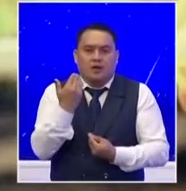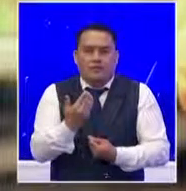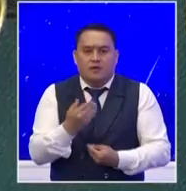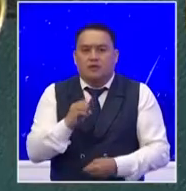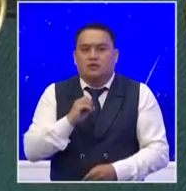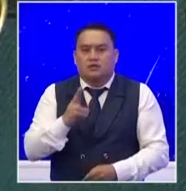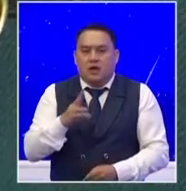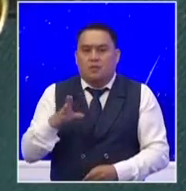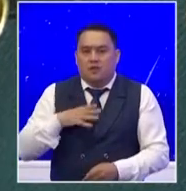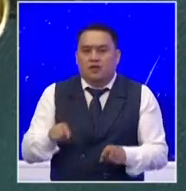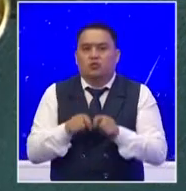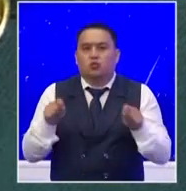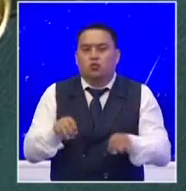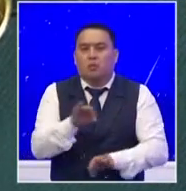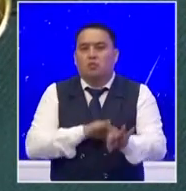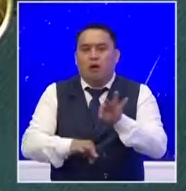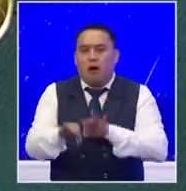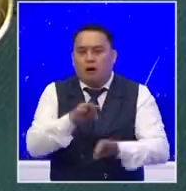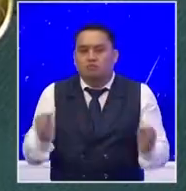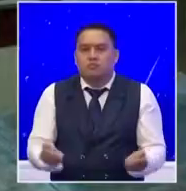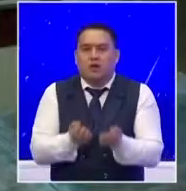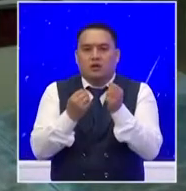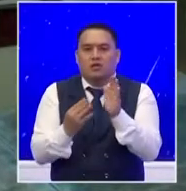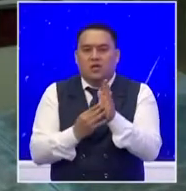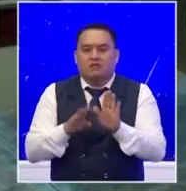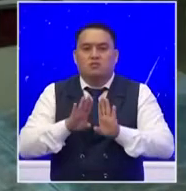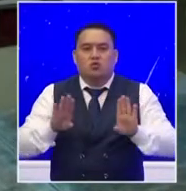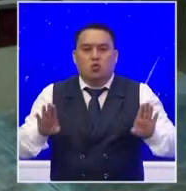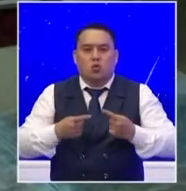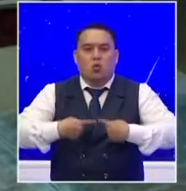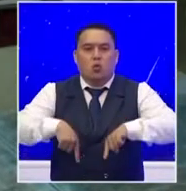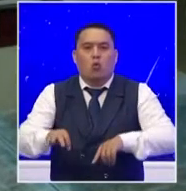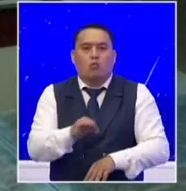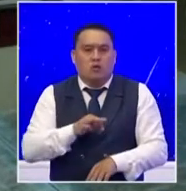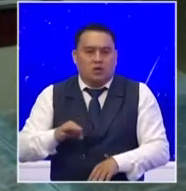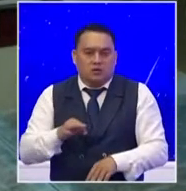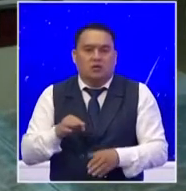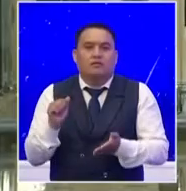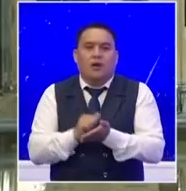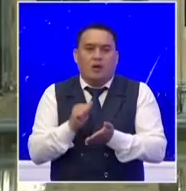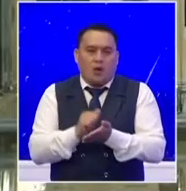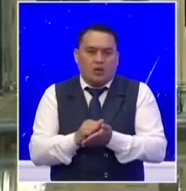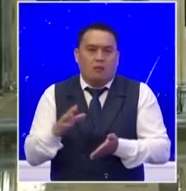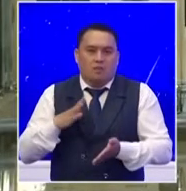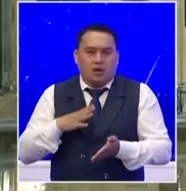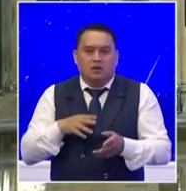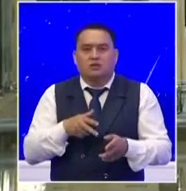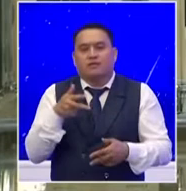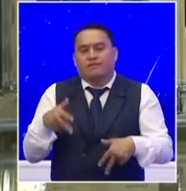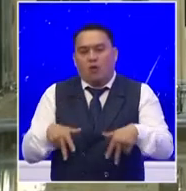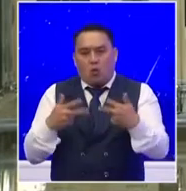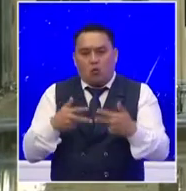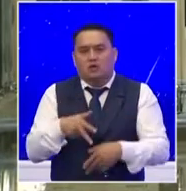краеведческого музея был реализован проект, который поддержали 9 музеев области. Так, на основе архивных материалов был отснят